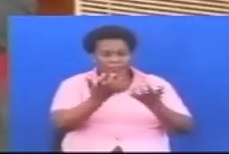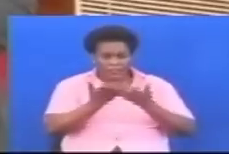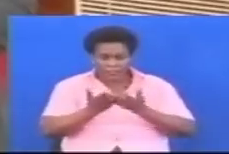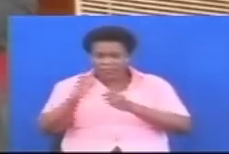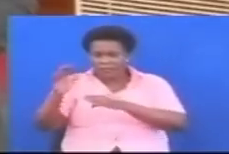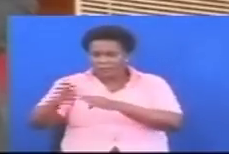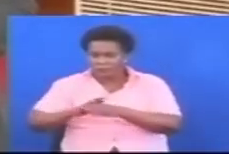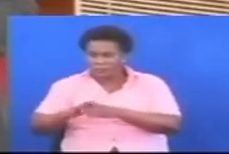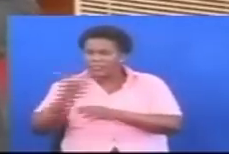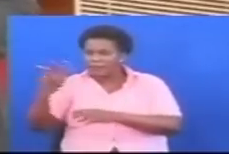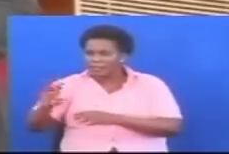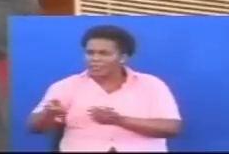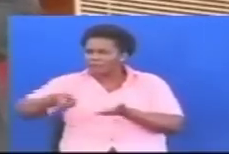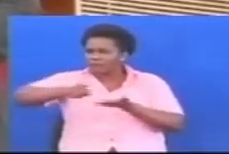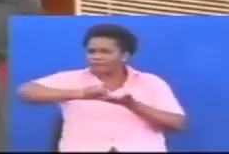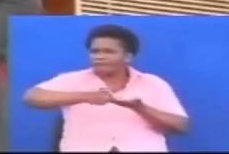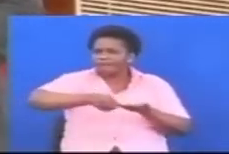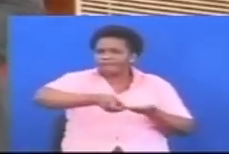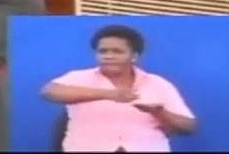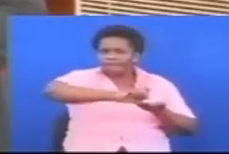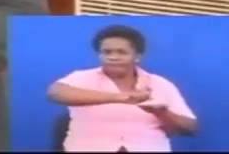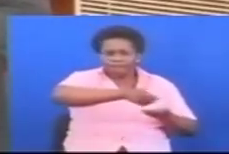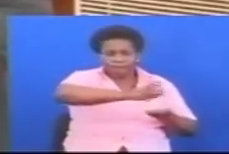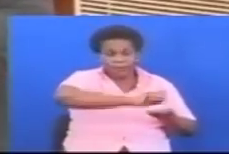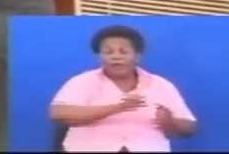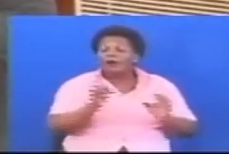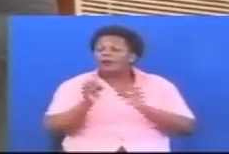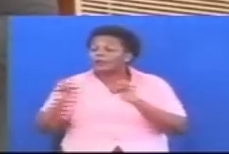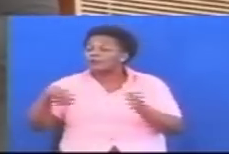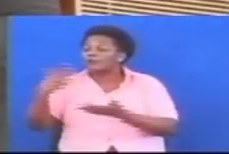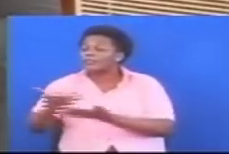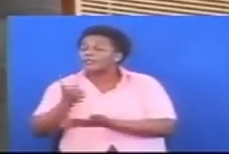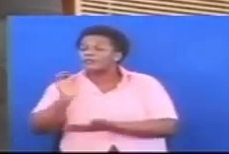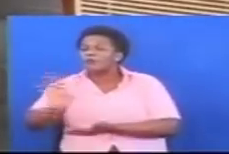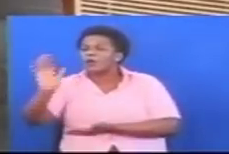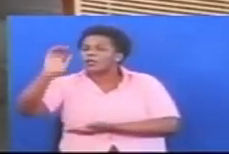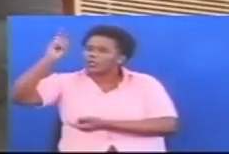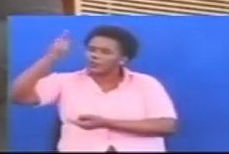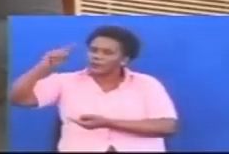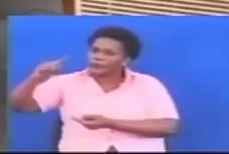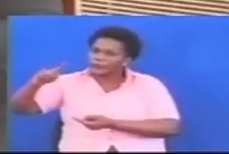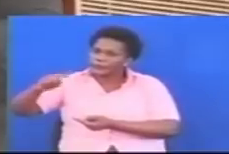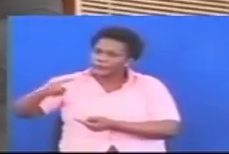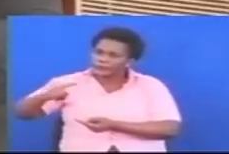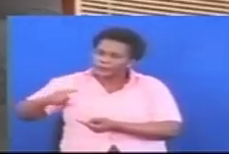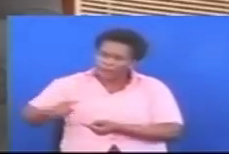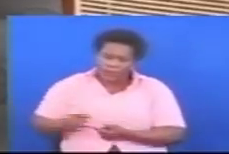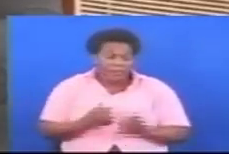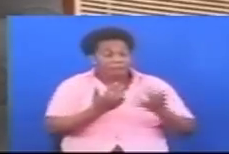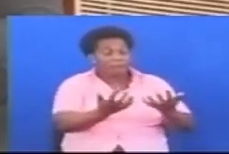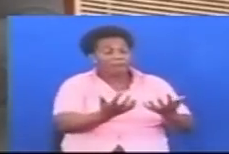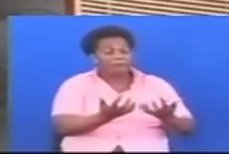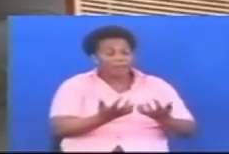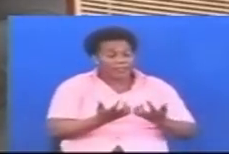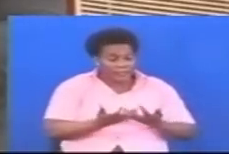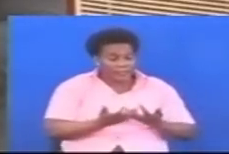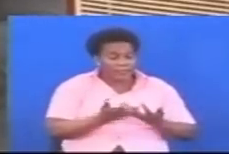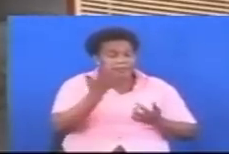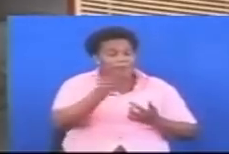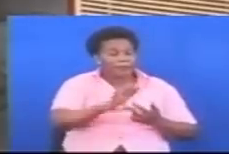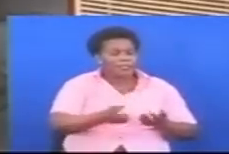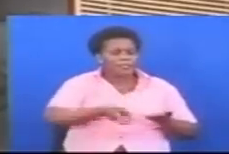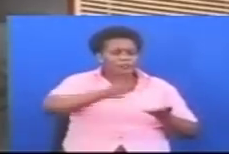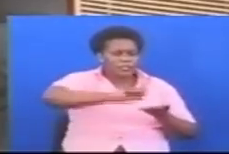yanazidi kuongezeka, japokuwa upatikanaji wa maji unazidi kupungua na mahitaji ya maji yanazidi kuongezeka kutokana na ukweli kuwa idadi ya watu